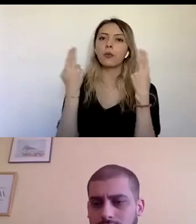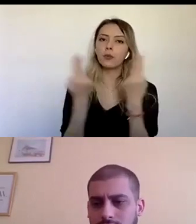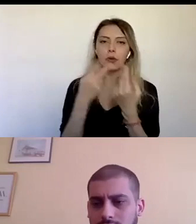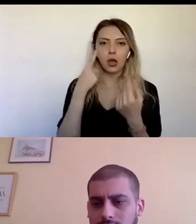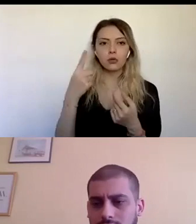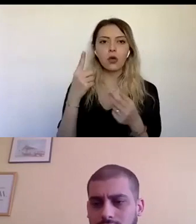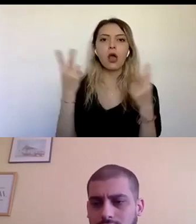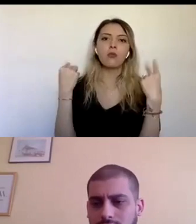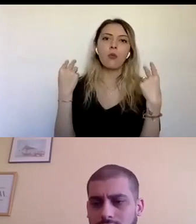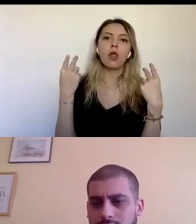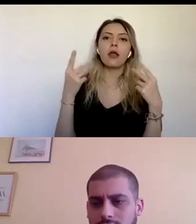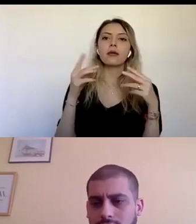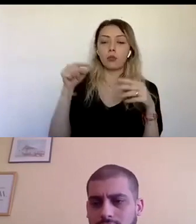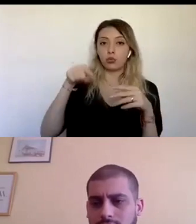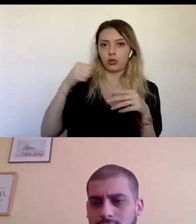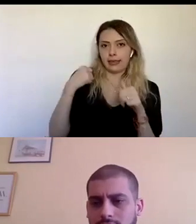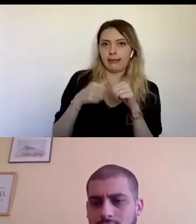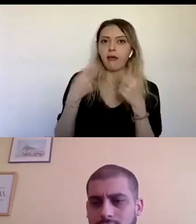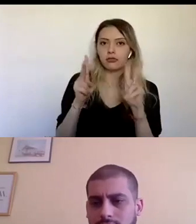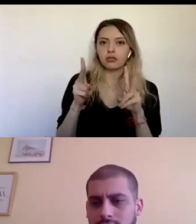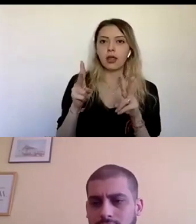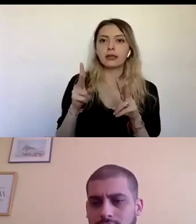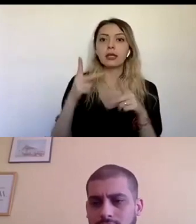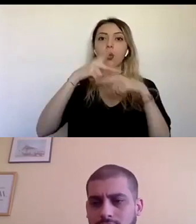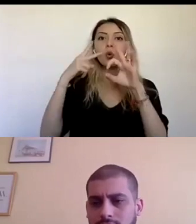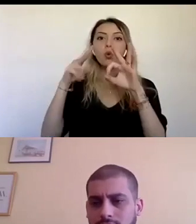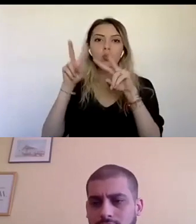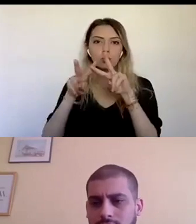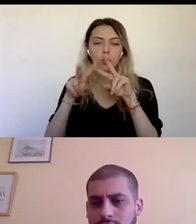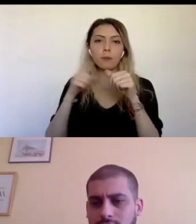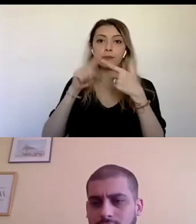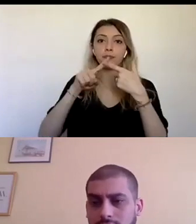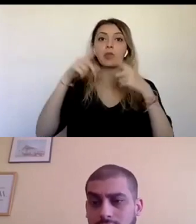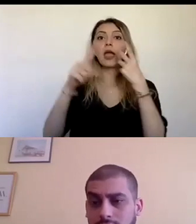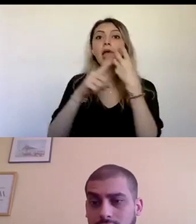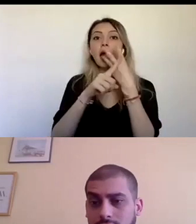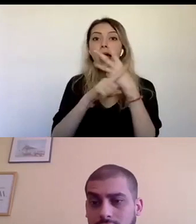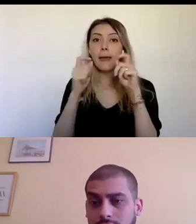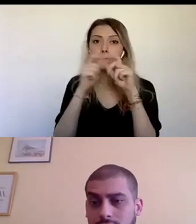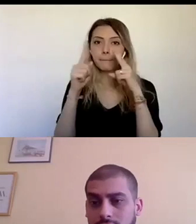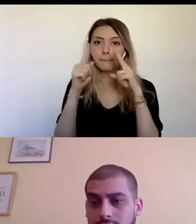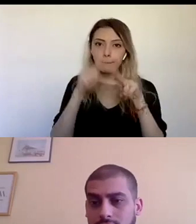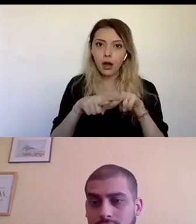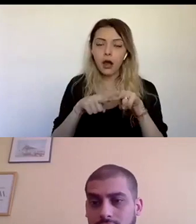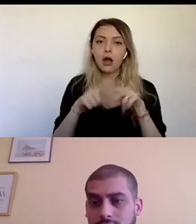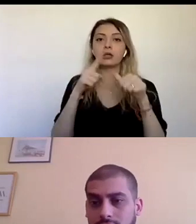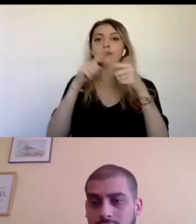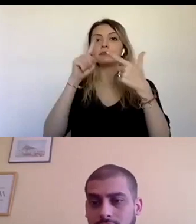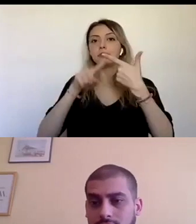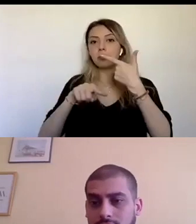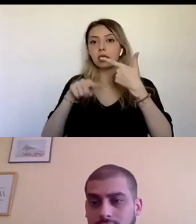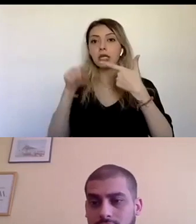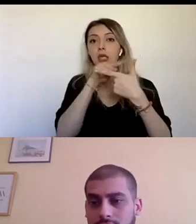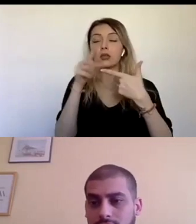şeyler arasında Zoom mesela çok pik yapmış. Bir de EBA. Bu işte yanlış hatırlamıyorsam Milli Eğitim Bakanlığı'nın öğrenim sistemi.